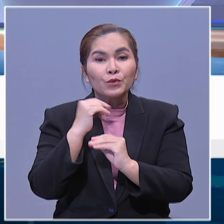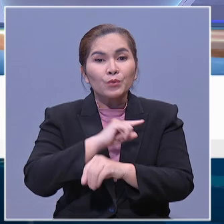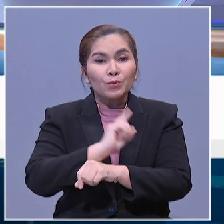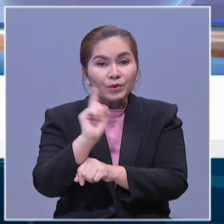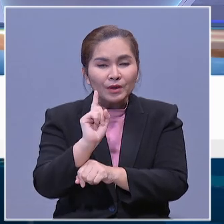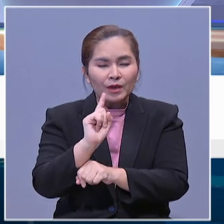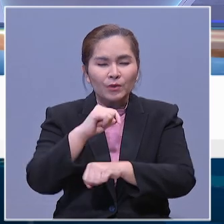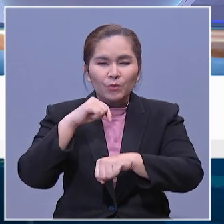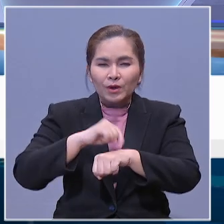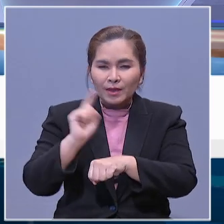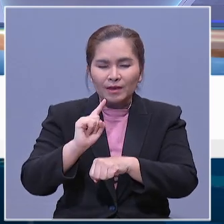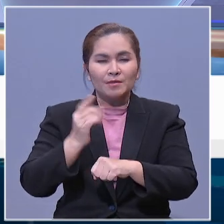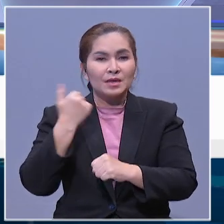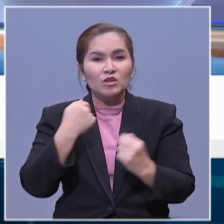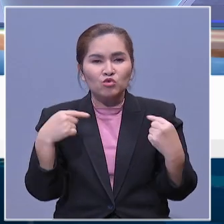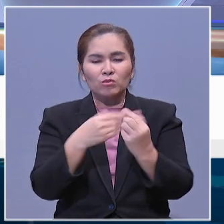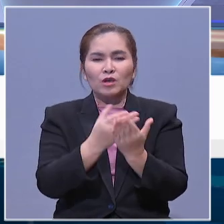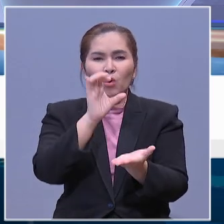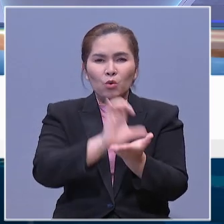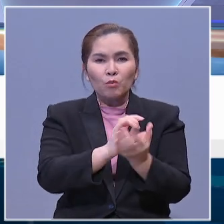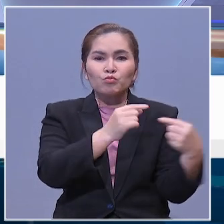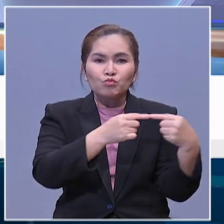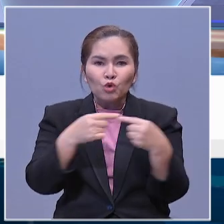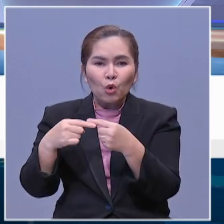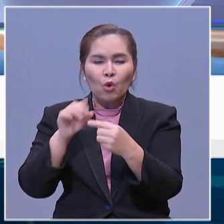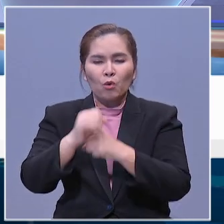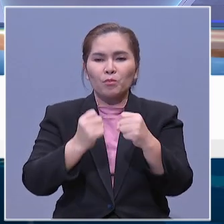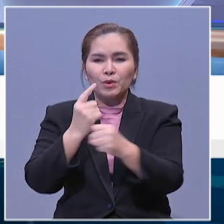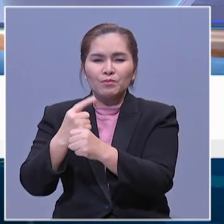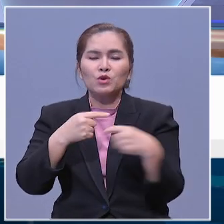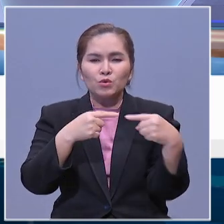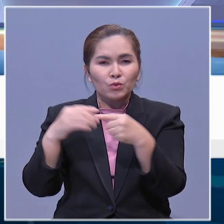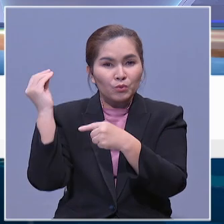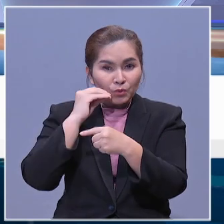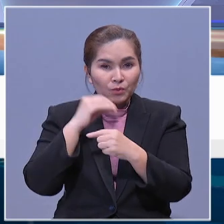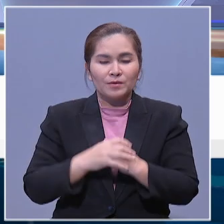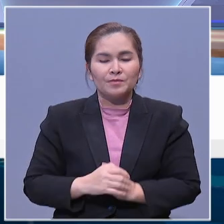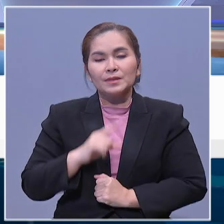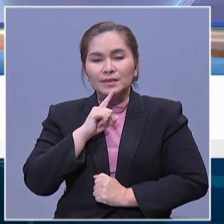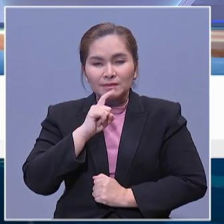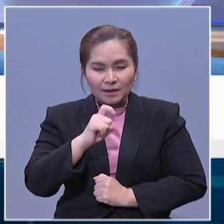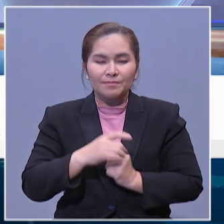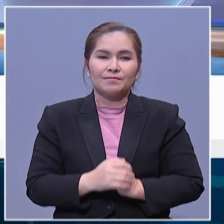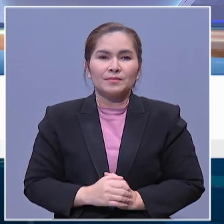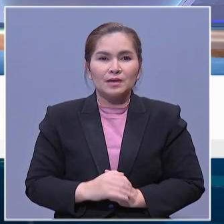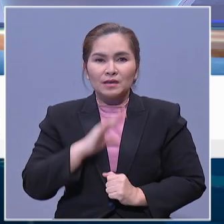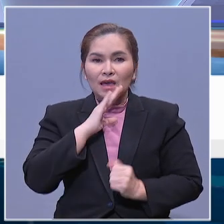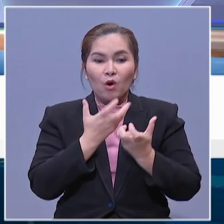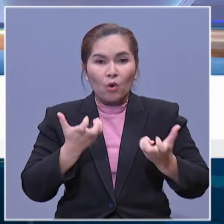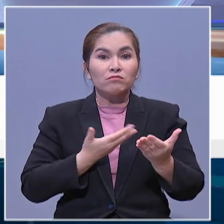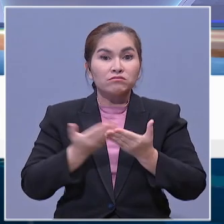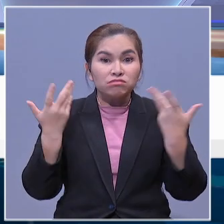มื่อกี้เห็นเรื่องของงบผูกพันนะคุณจอยพอเป็นงบผูกพันเนี่ยคำถามคือถ้าสมมุติมีการไปซื้อของ